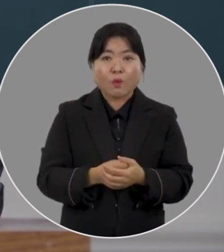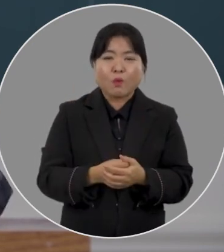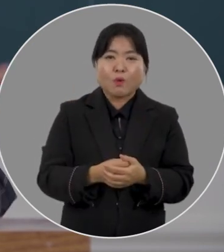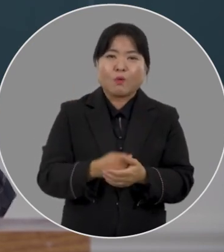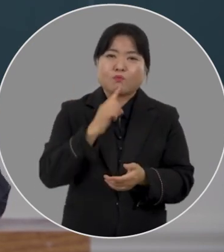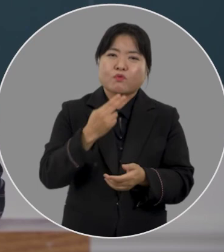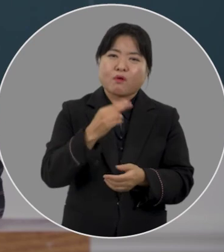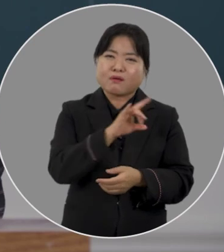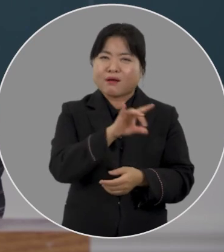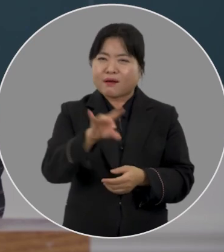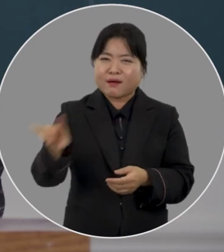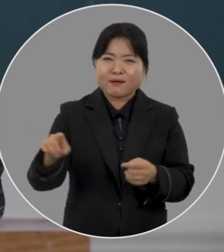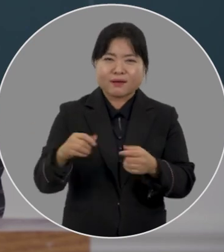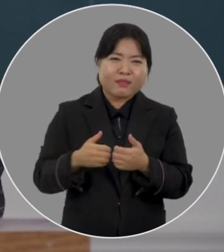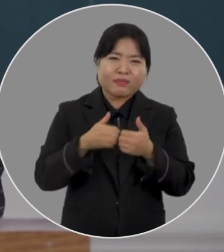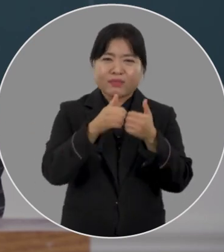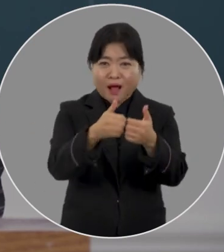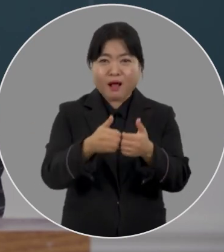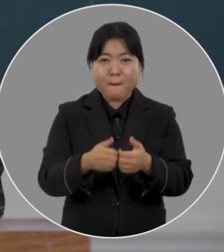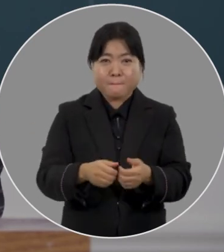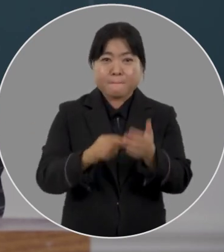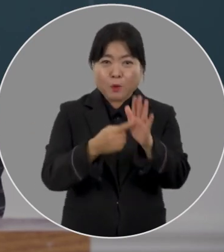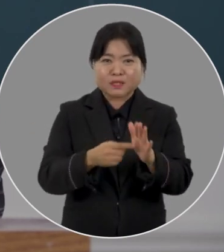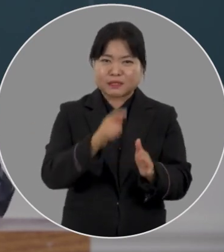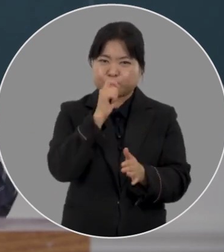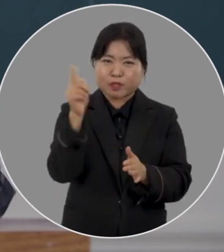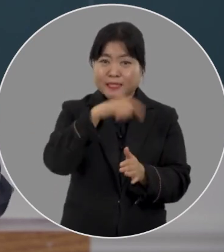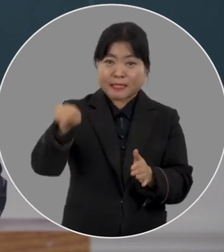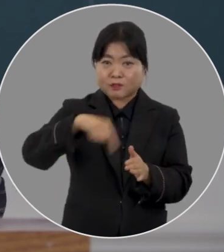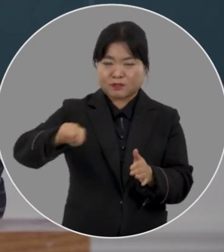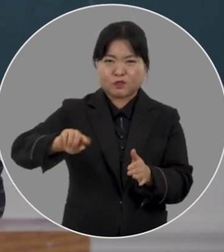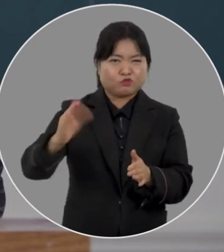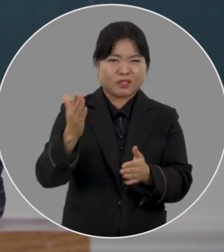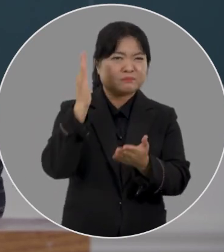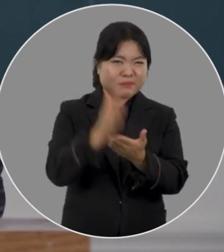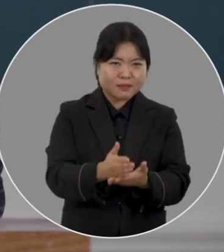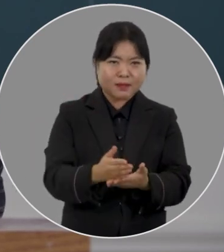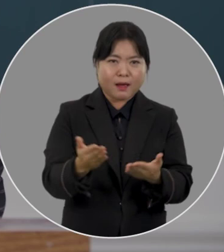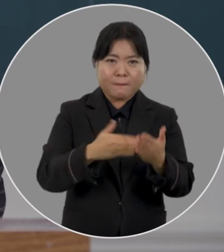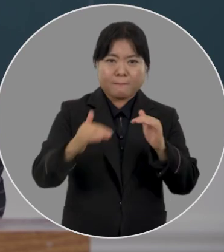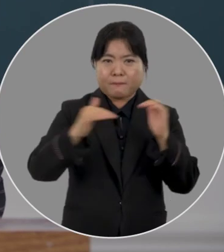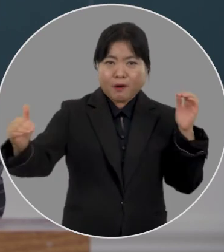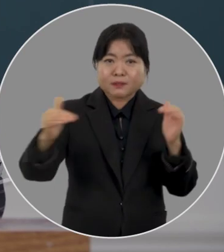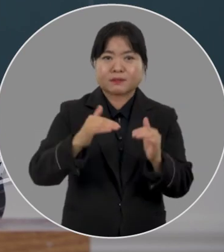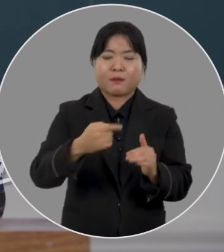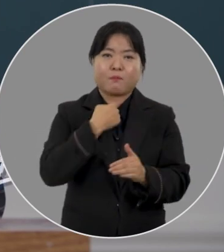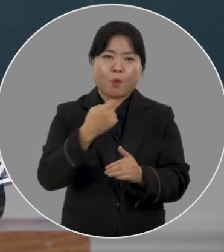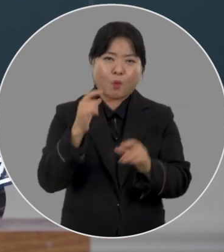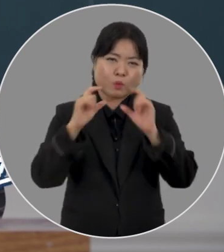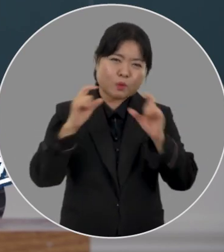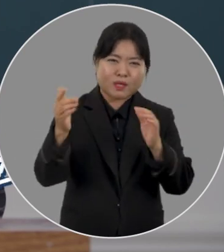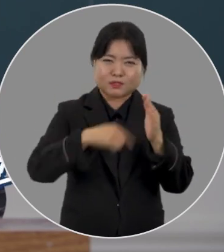대항 표현도 앞서 말씀하신 것처럼 침묵의 나선이 되지 않도록, 우리의 목소리가, 평등의 목소리가 침묵의